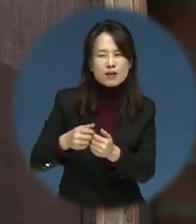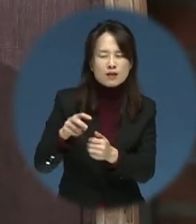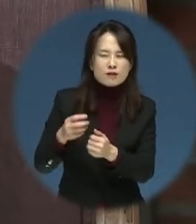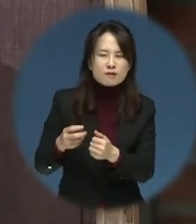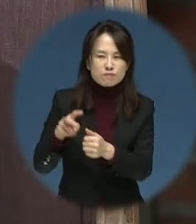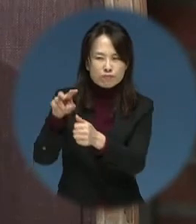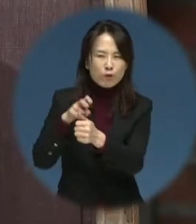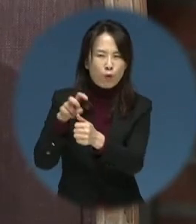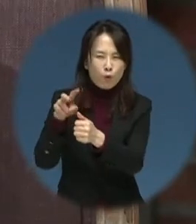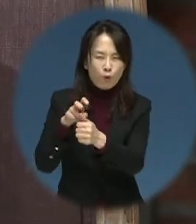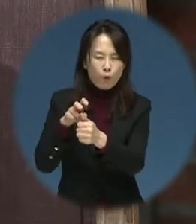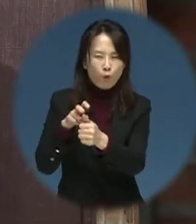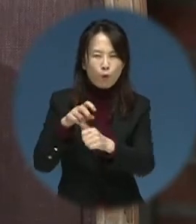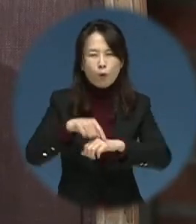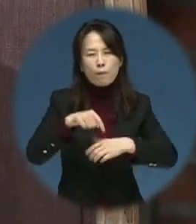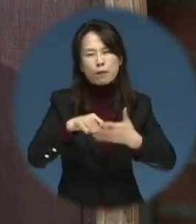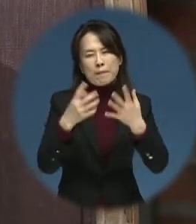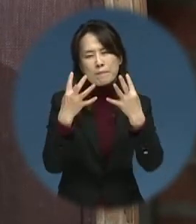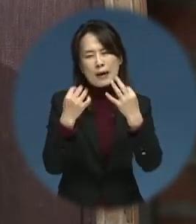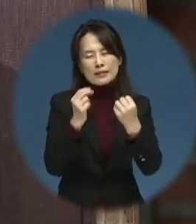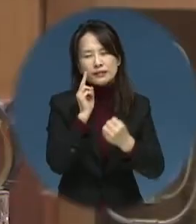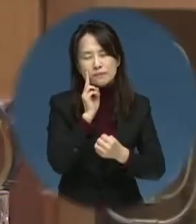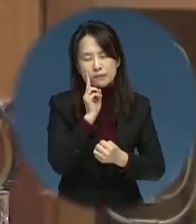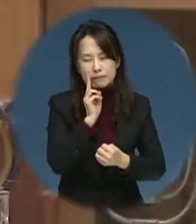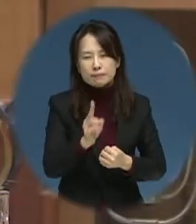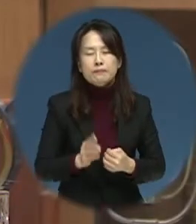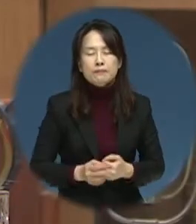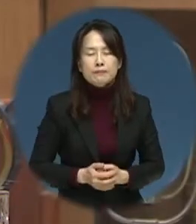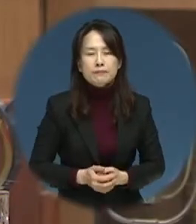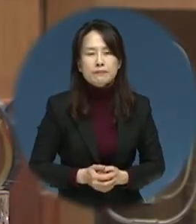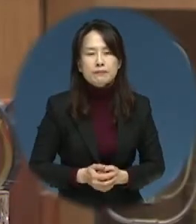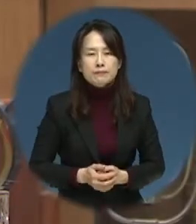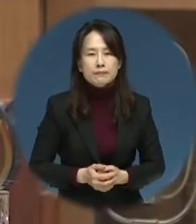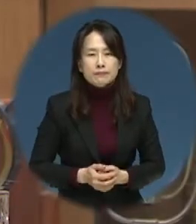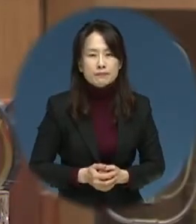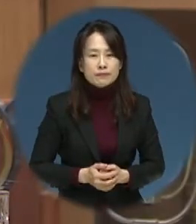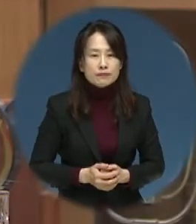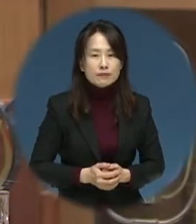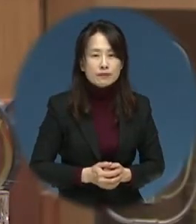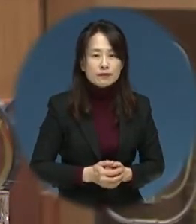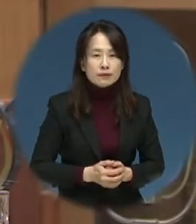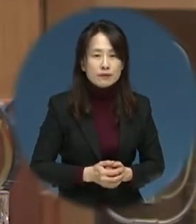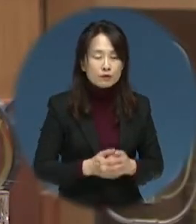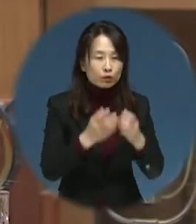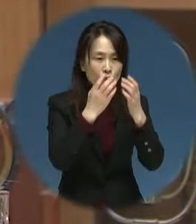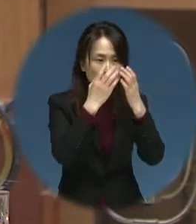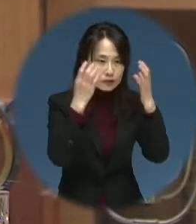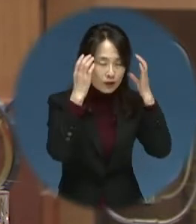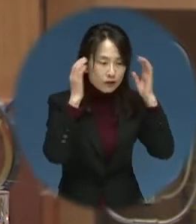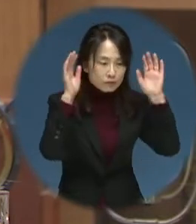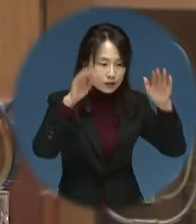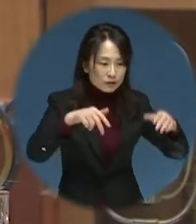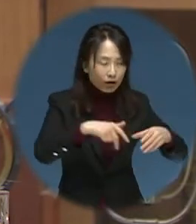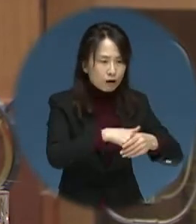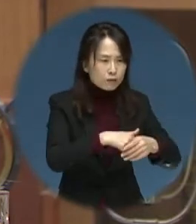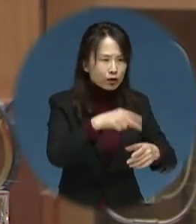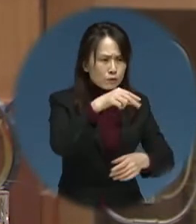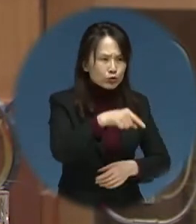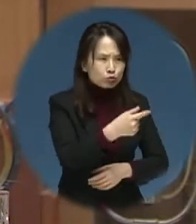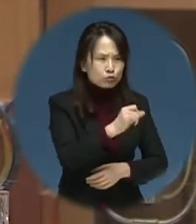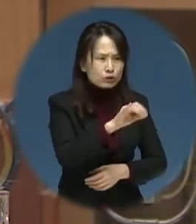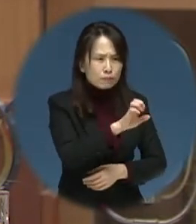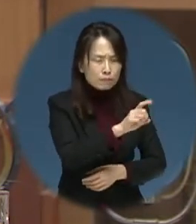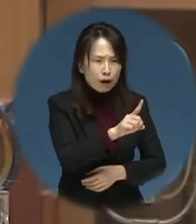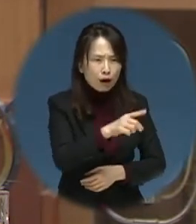강하게 깔려있는 이유이기도 합니다. 그렇죠. 또 그 이슬람 하면 항상 등장하는 게 무슨 수니파, 시아파 그 얘기